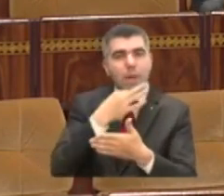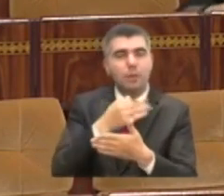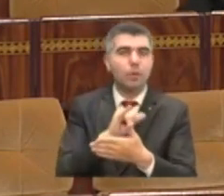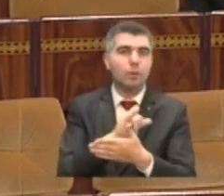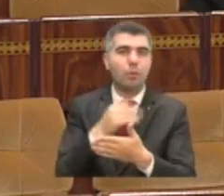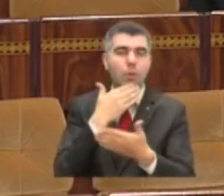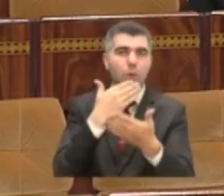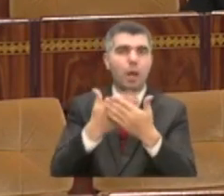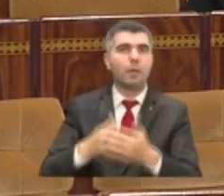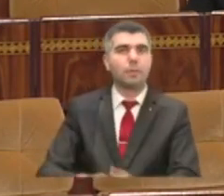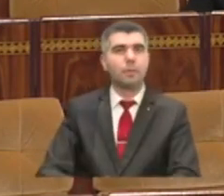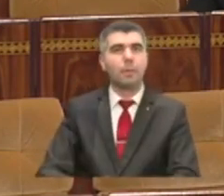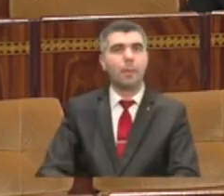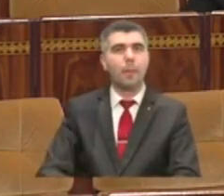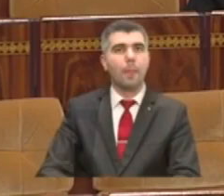شكرا جزيلا.